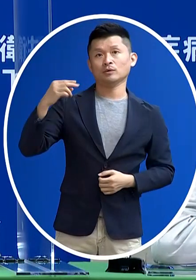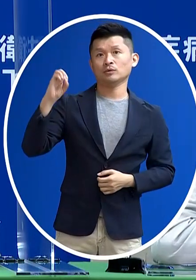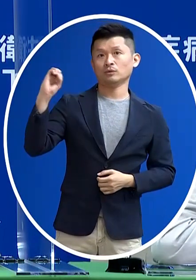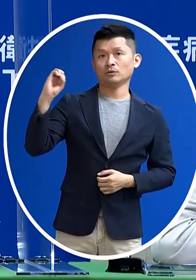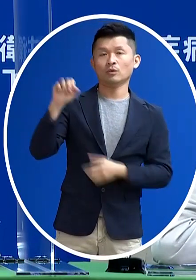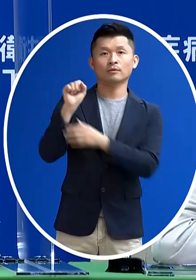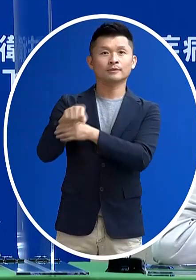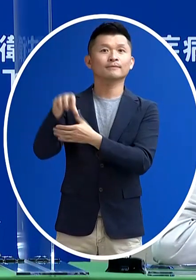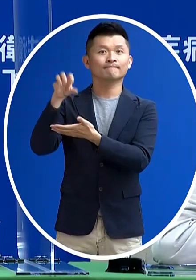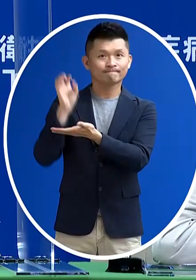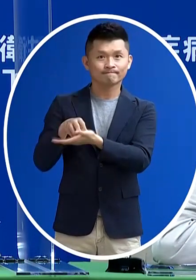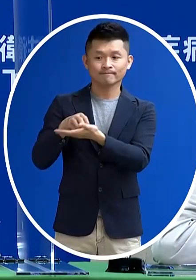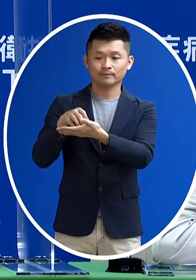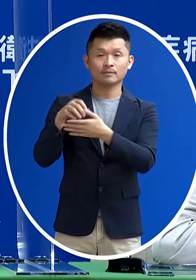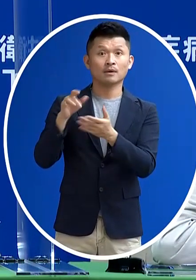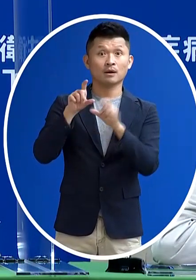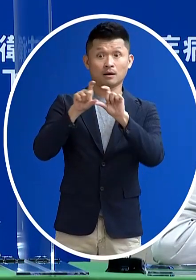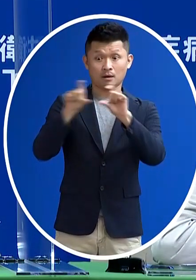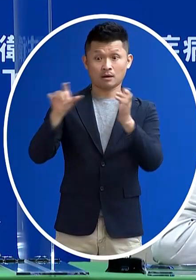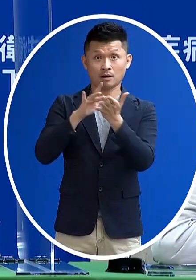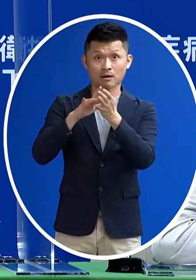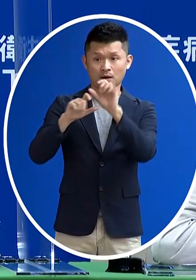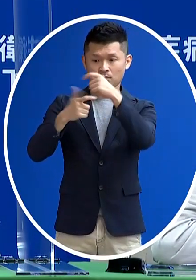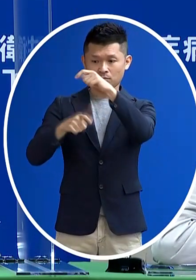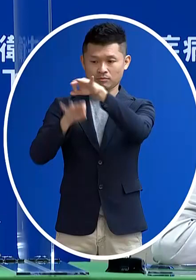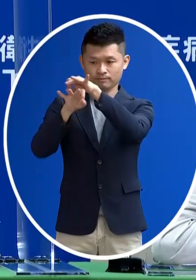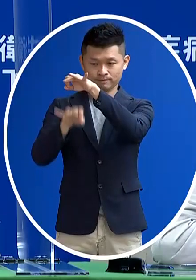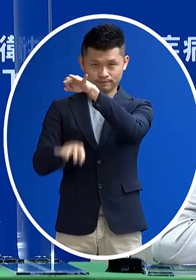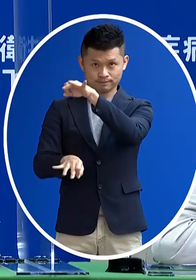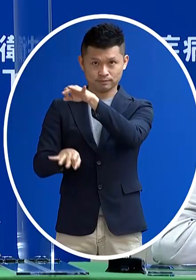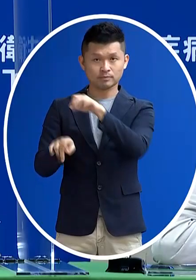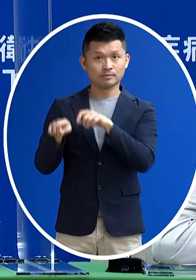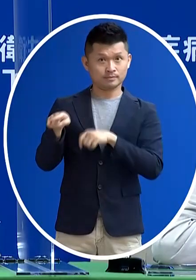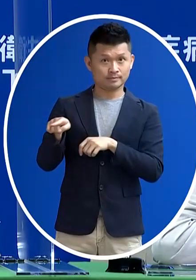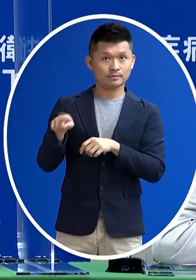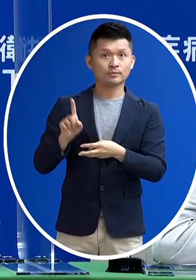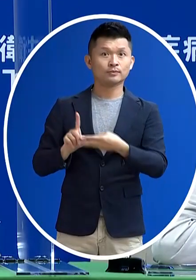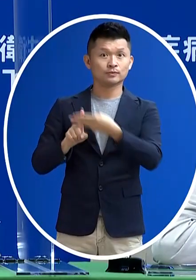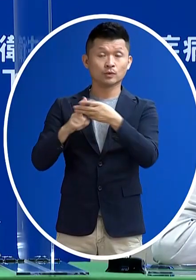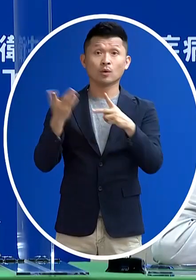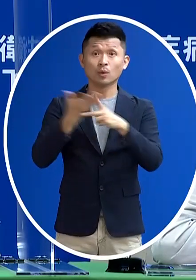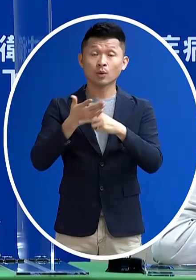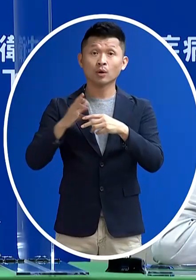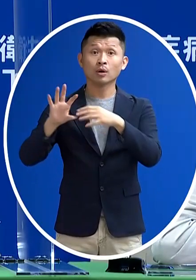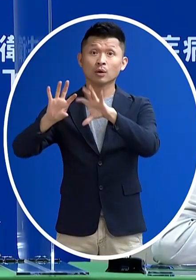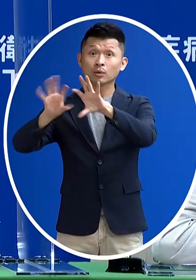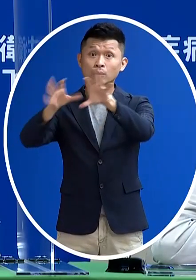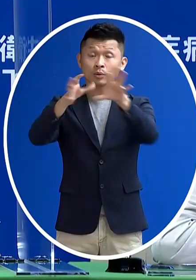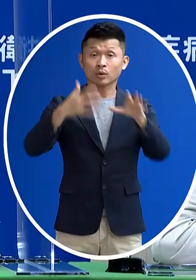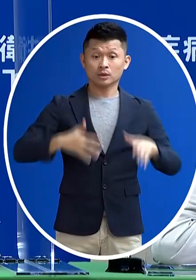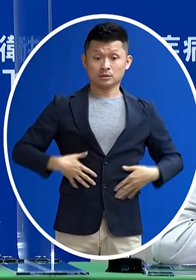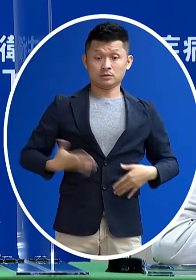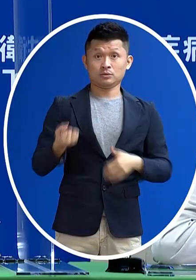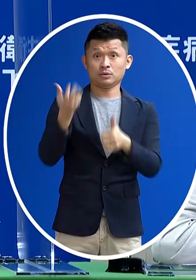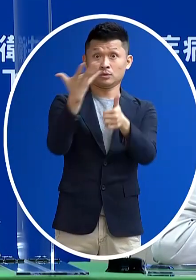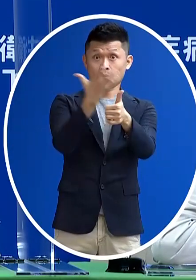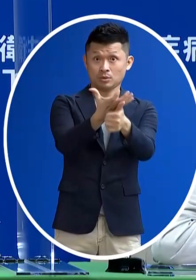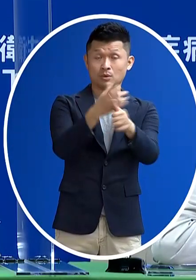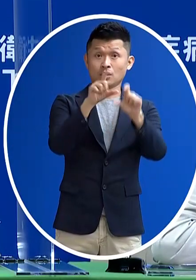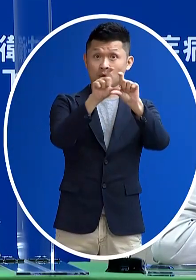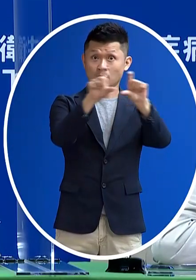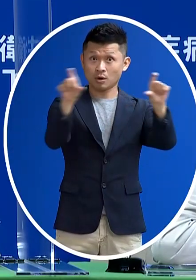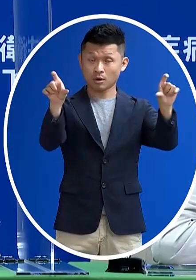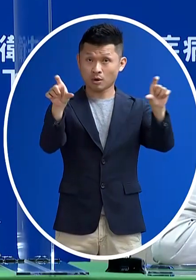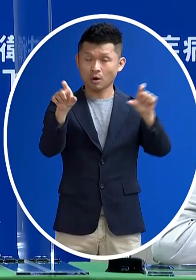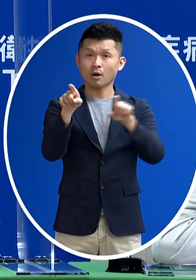为认证的疫苗作为基础，或是取得各国 EUA 的疫苗，是这样的一个基